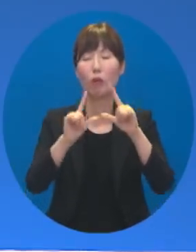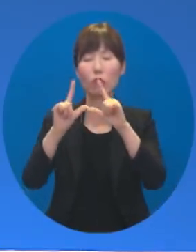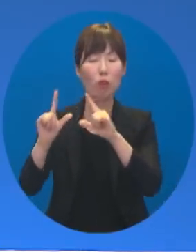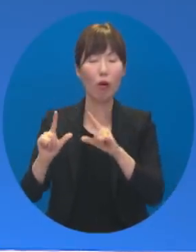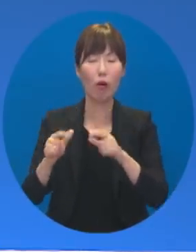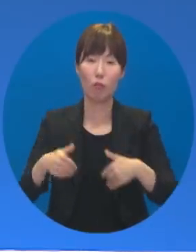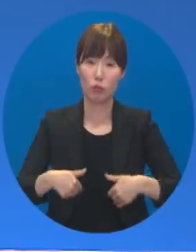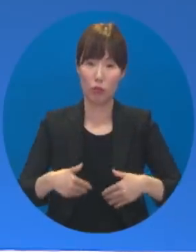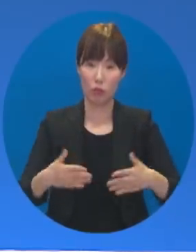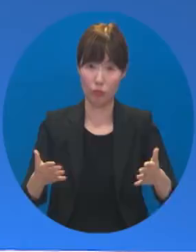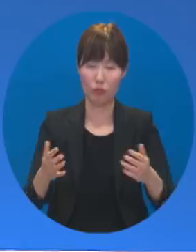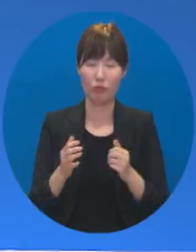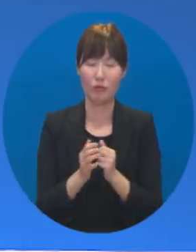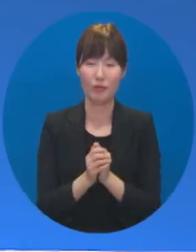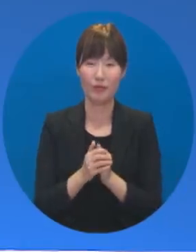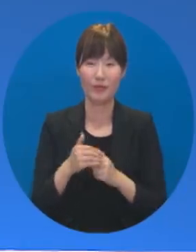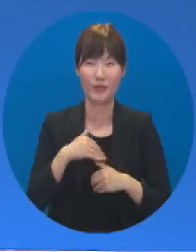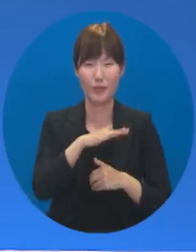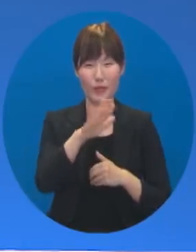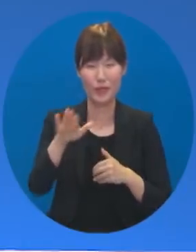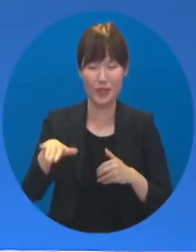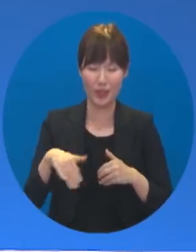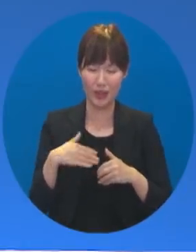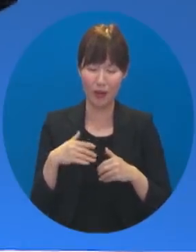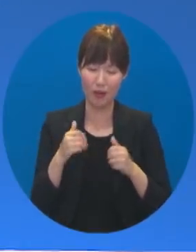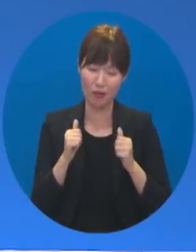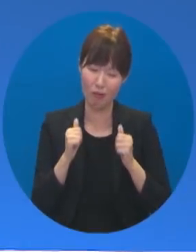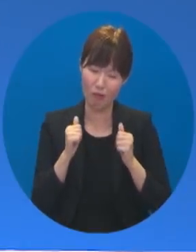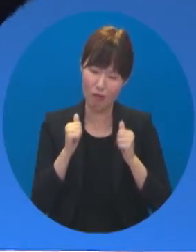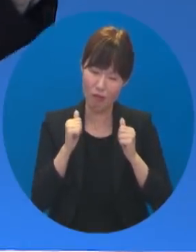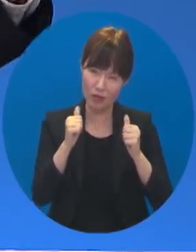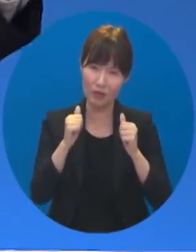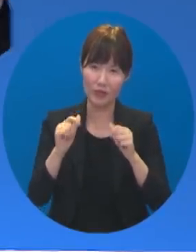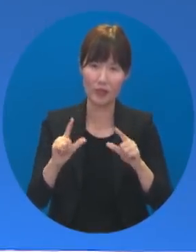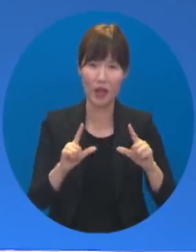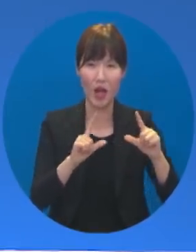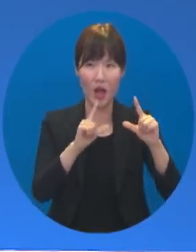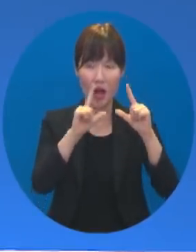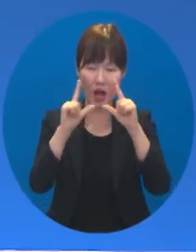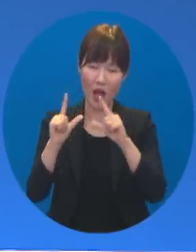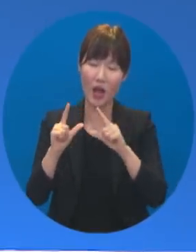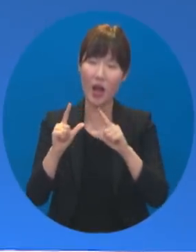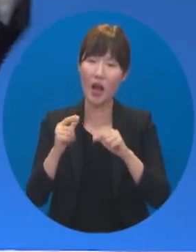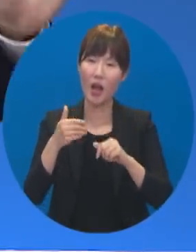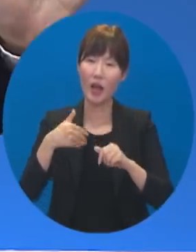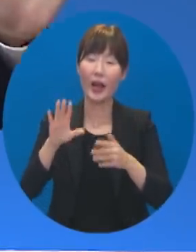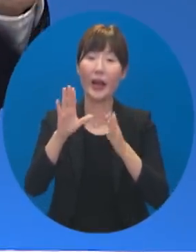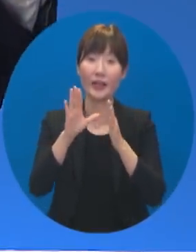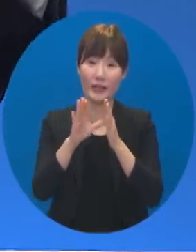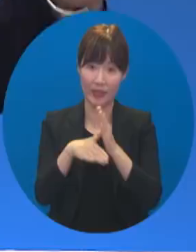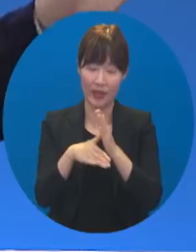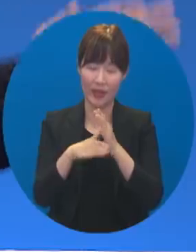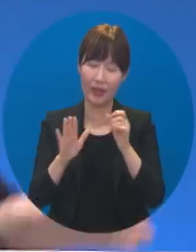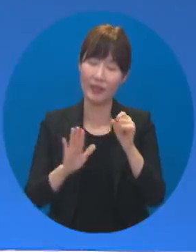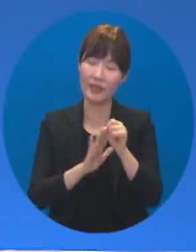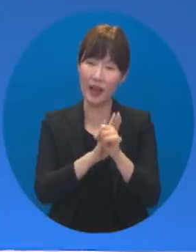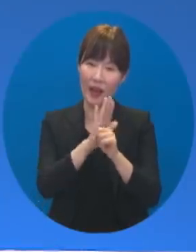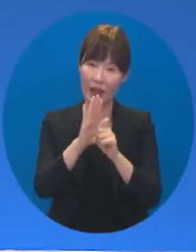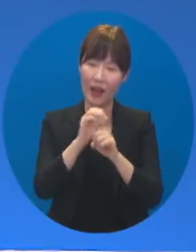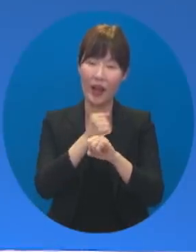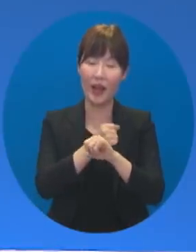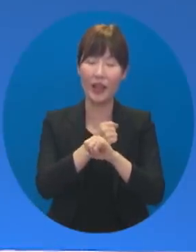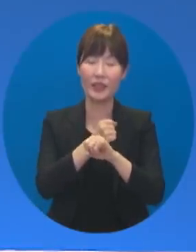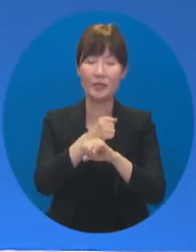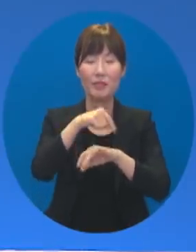우리의 열심과 또 그 사람을 상대방을 사랑하는 마음으로 내 신앙에 대한 경험을